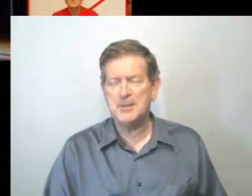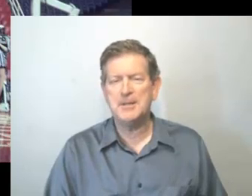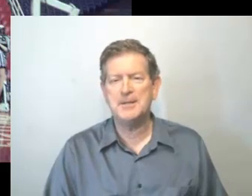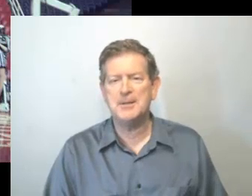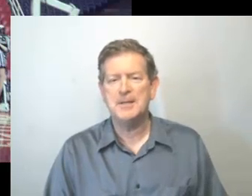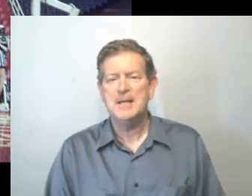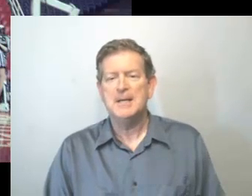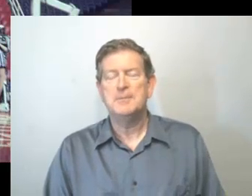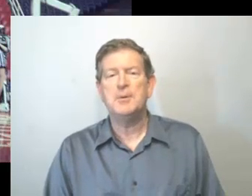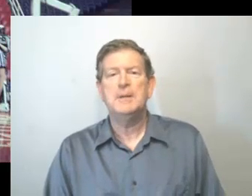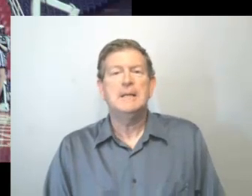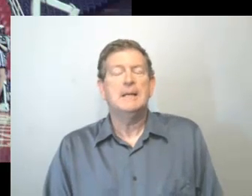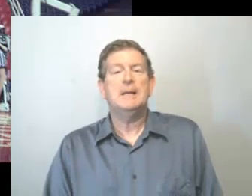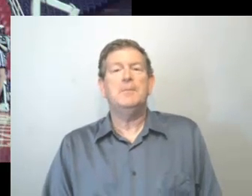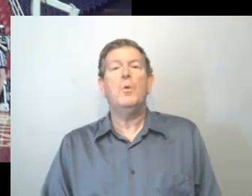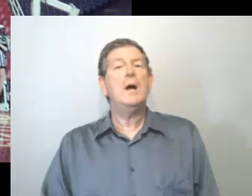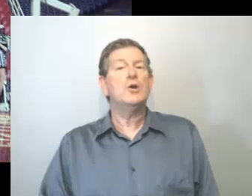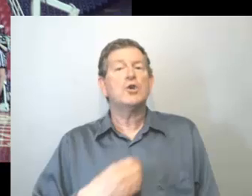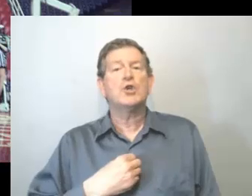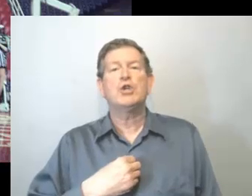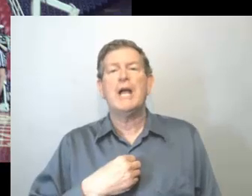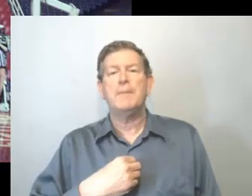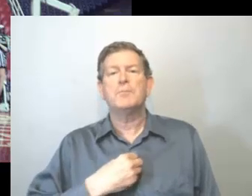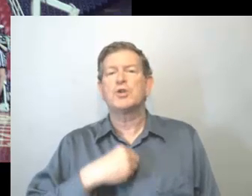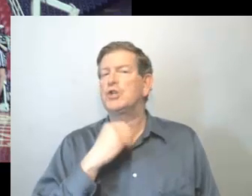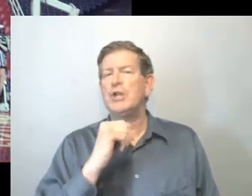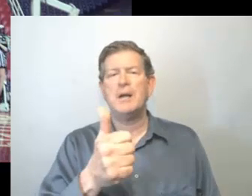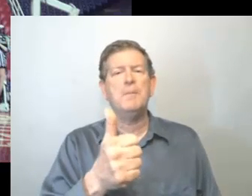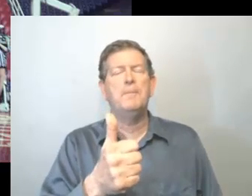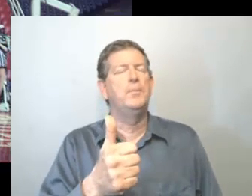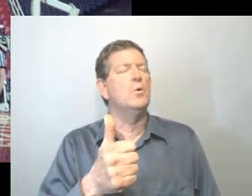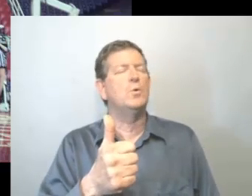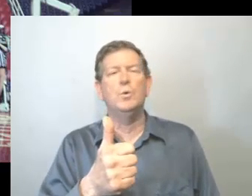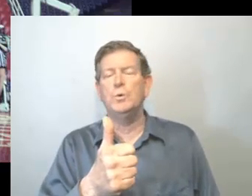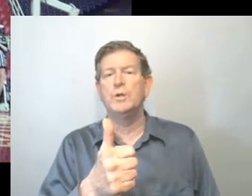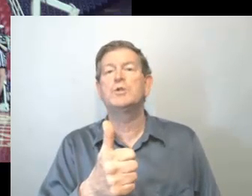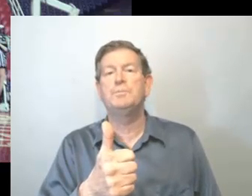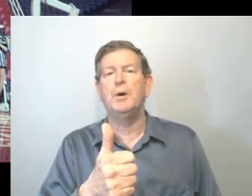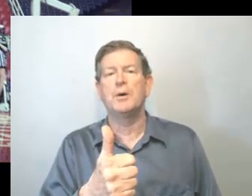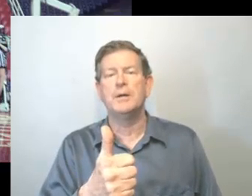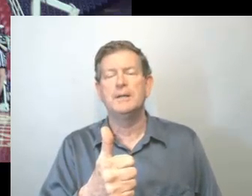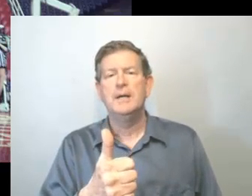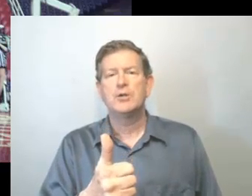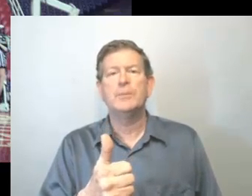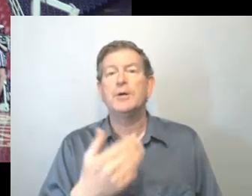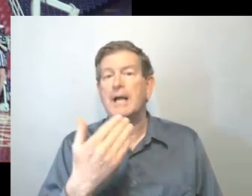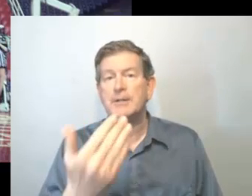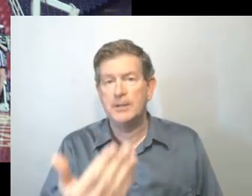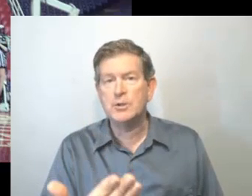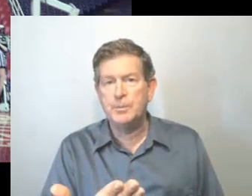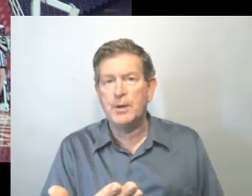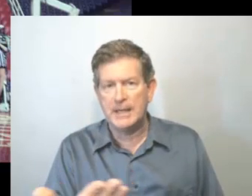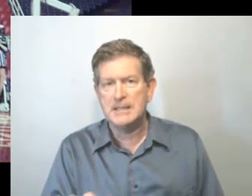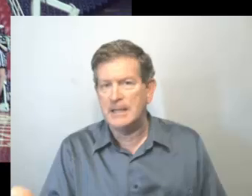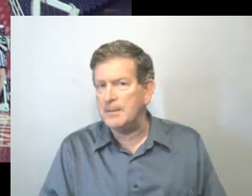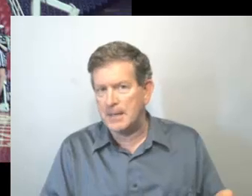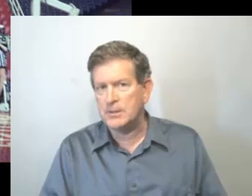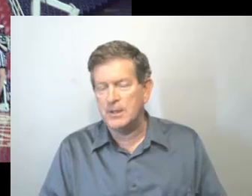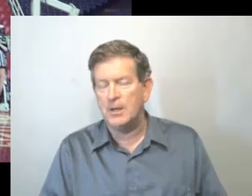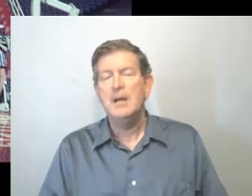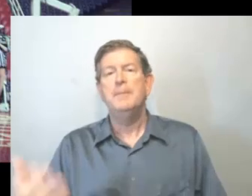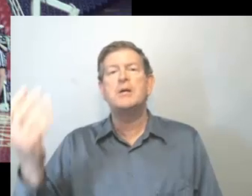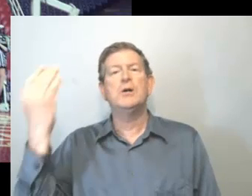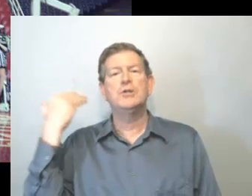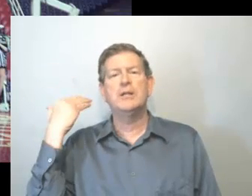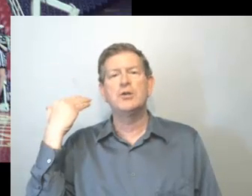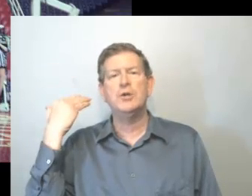D'accord, d'accord, d'accord. Bon, moi, j'aime beaucoup le sport, hein. J'aime regarder le sport à la télé